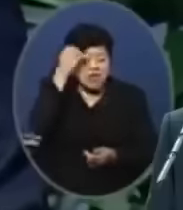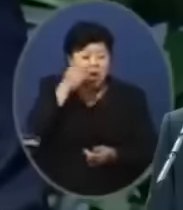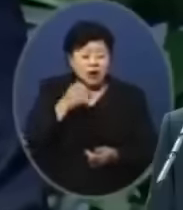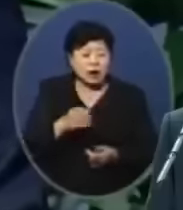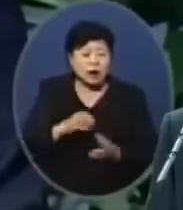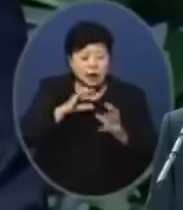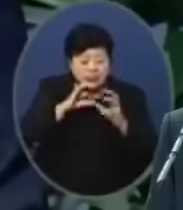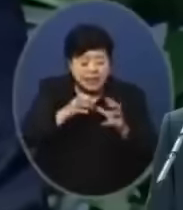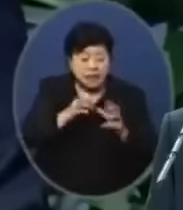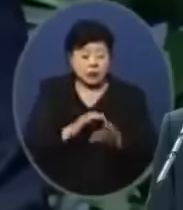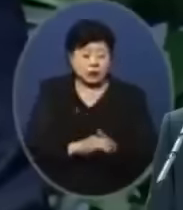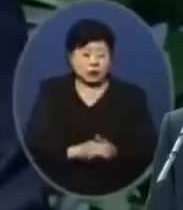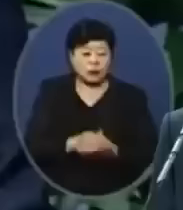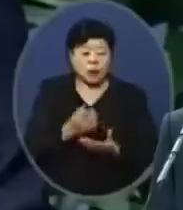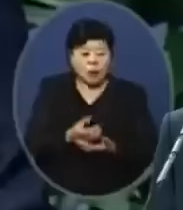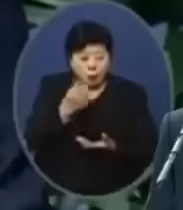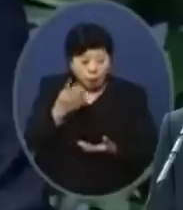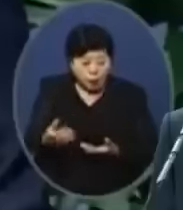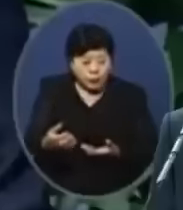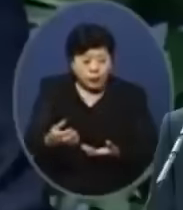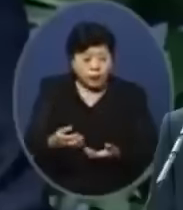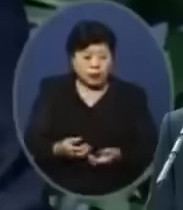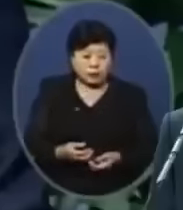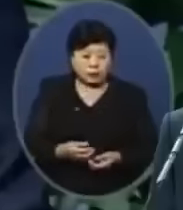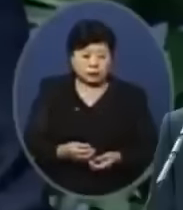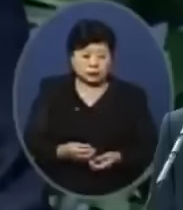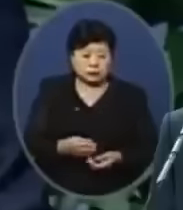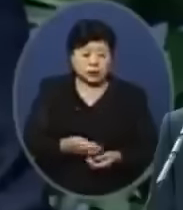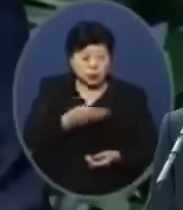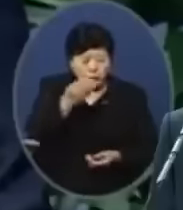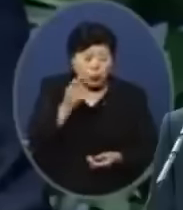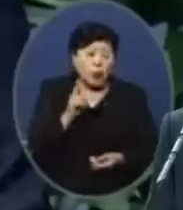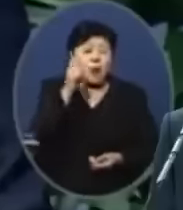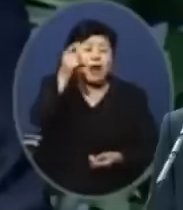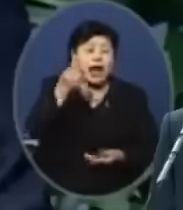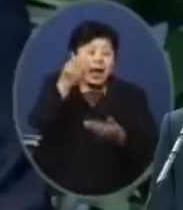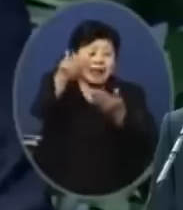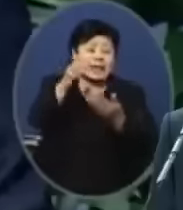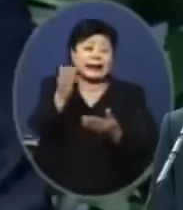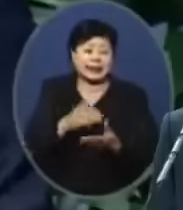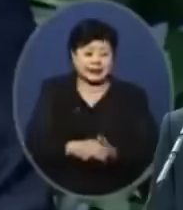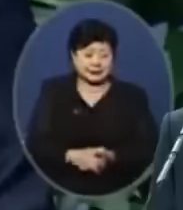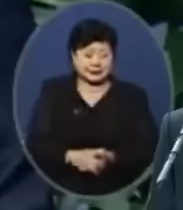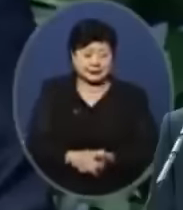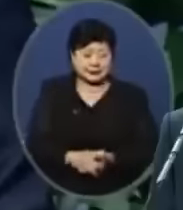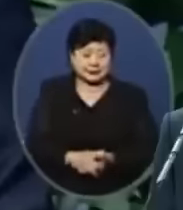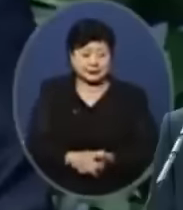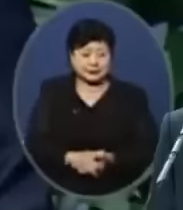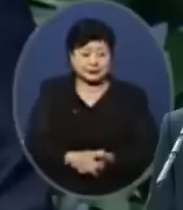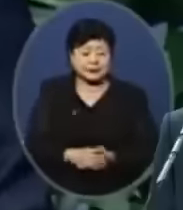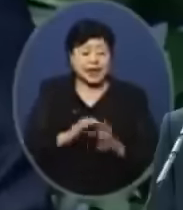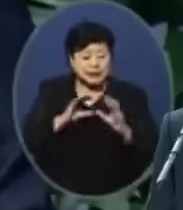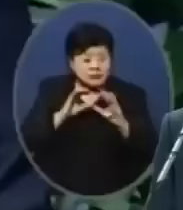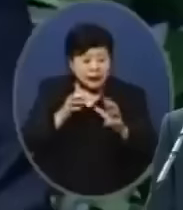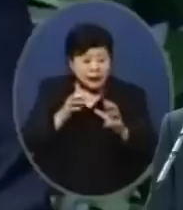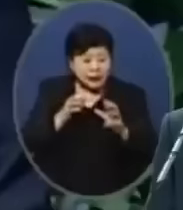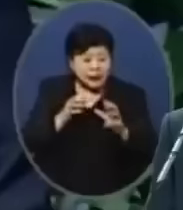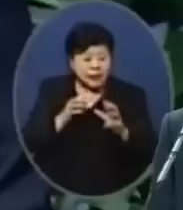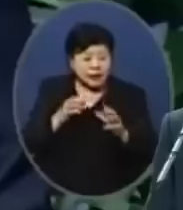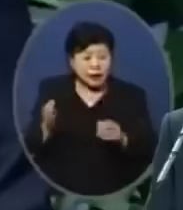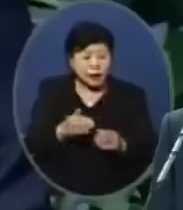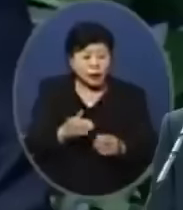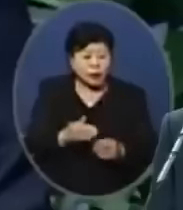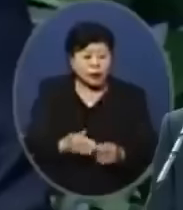영적인 세계로 차원이 달라지는 세계 속에 들어가게 되는 것입니다. 이 세계가